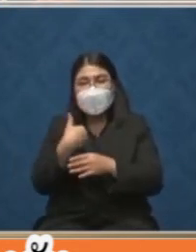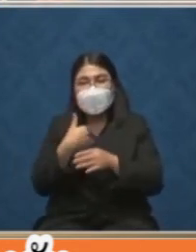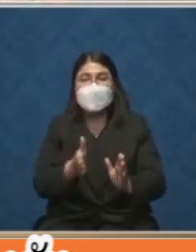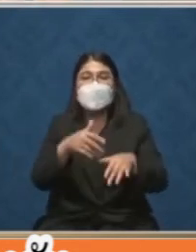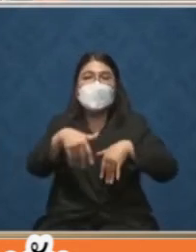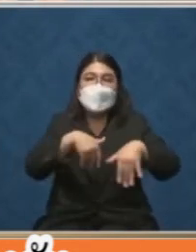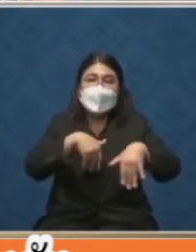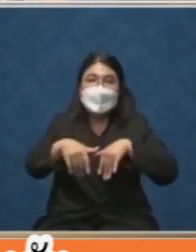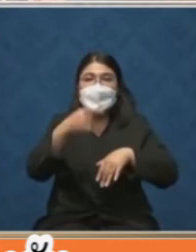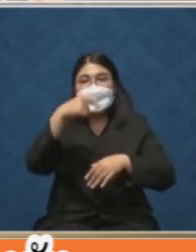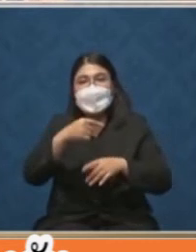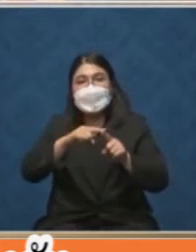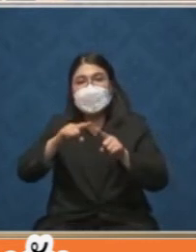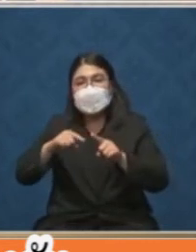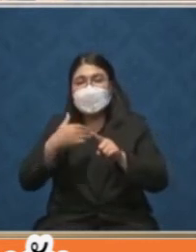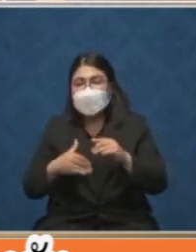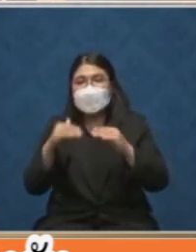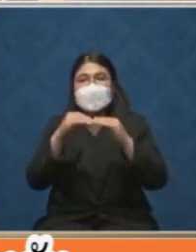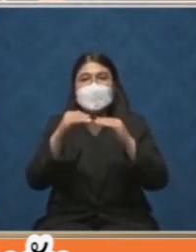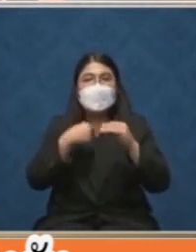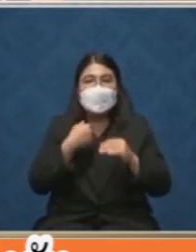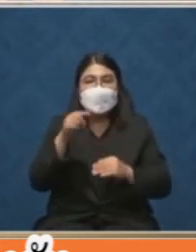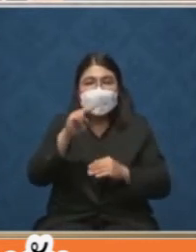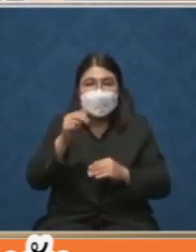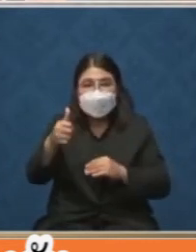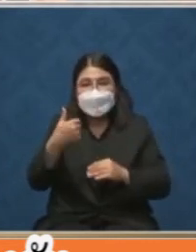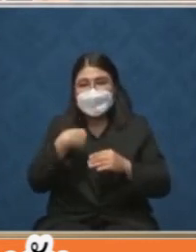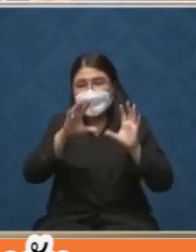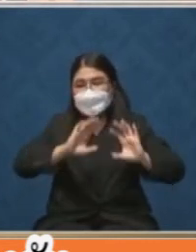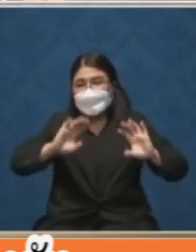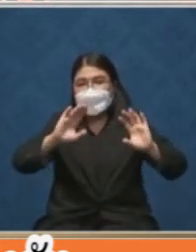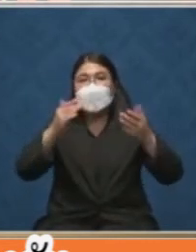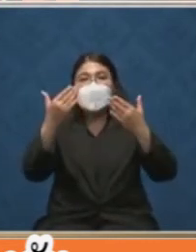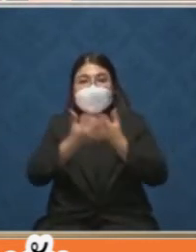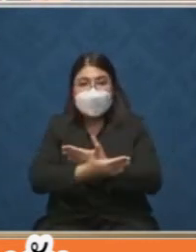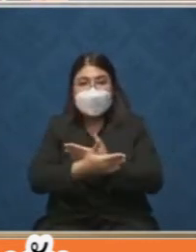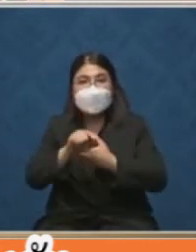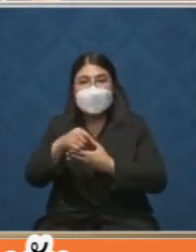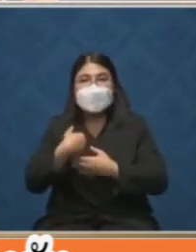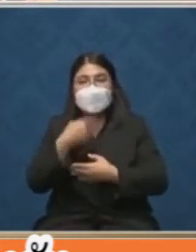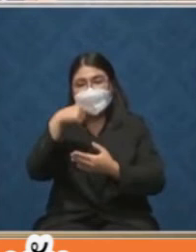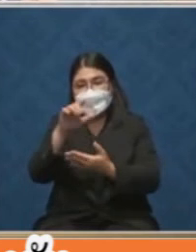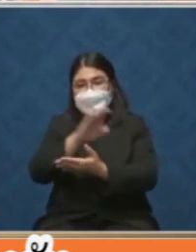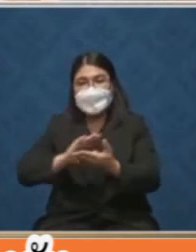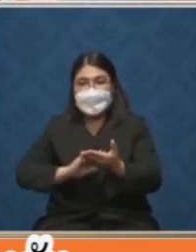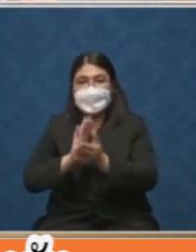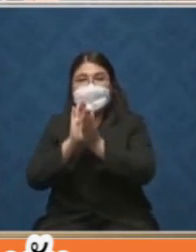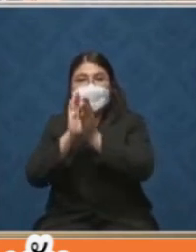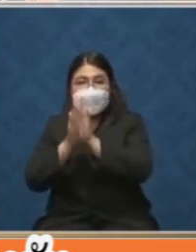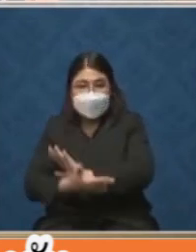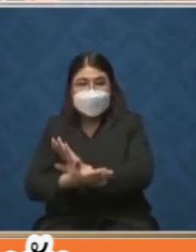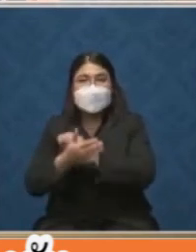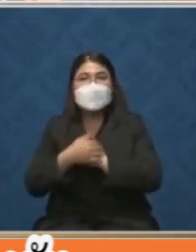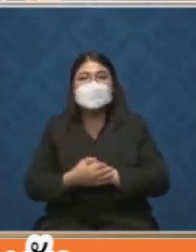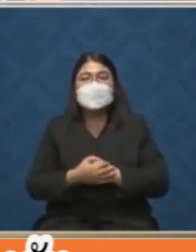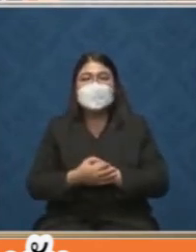สู่ปบวนการที่ directors้ให้การเลอกตั้งปี 66 มีสีสันัครั มความห Vera Sindryทนอกจากประชาชทกคน จะได